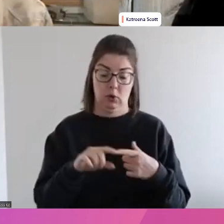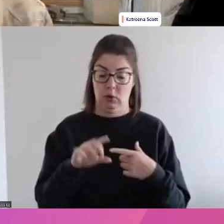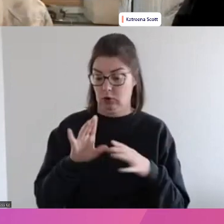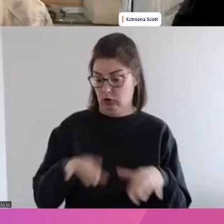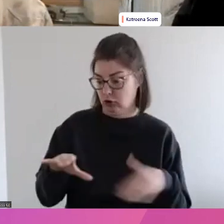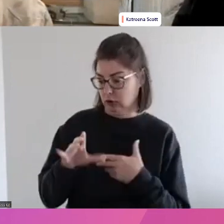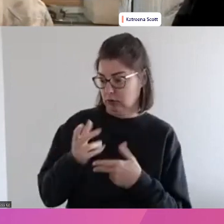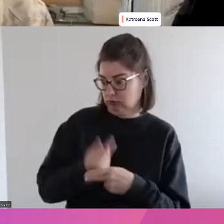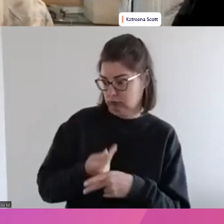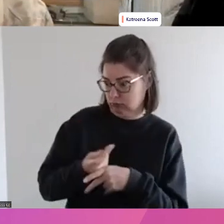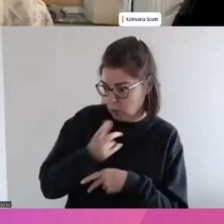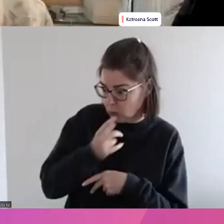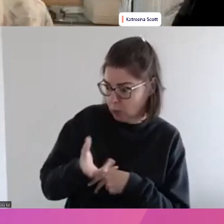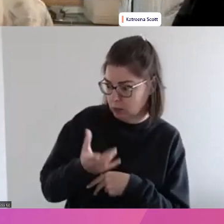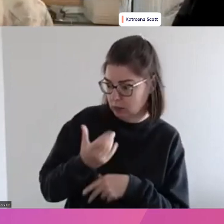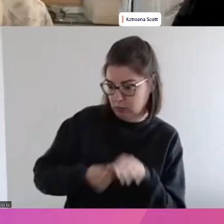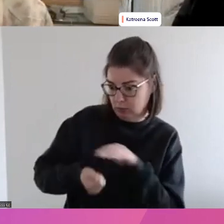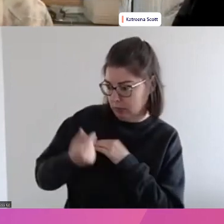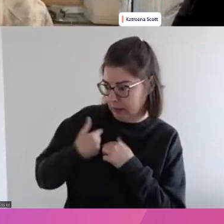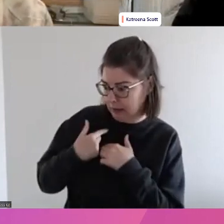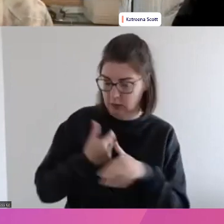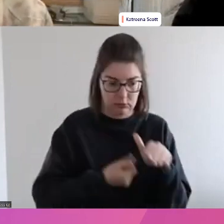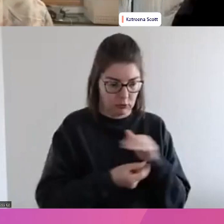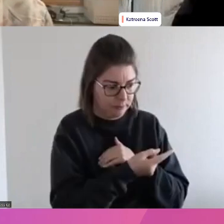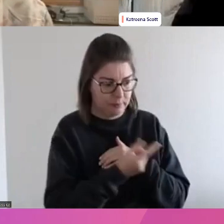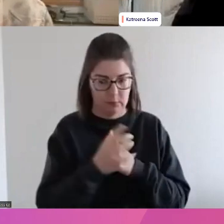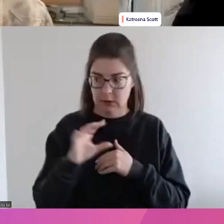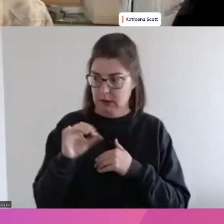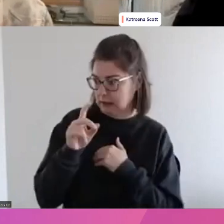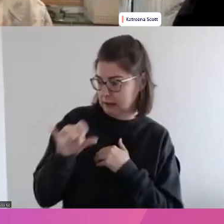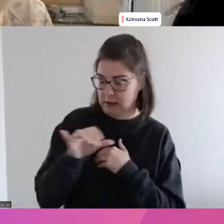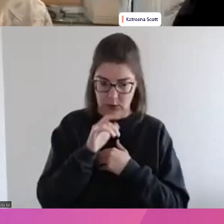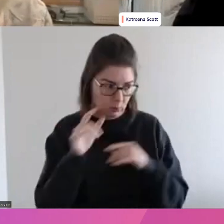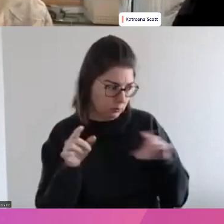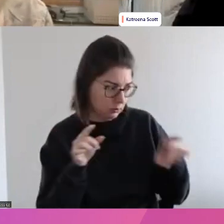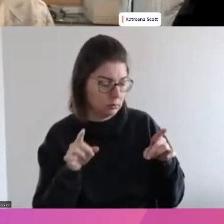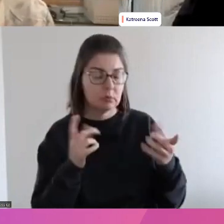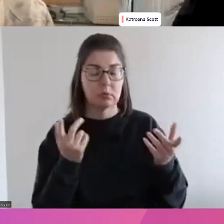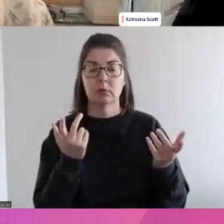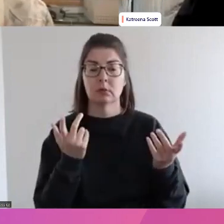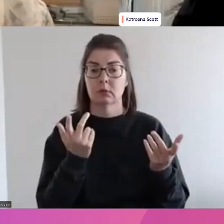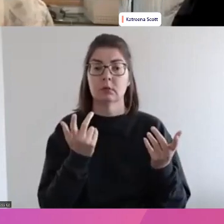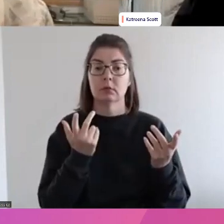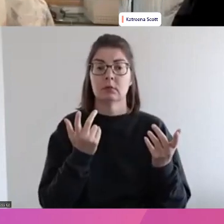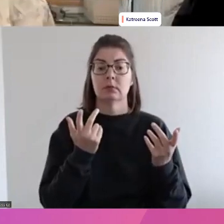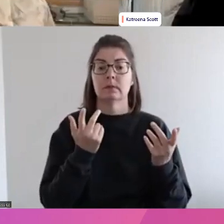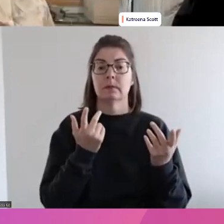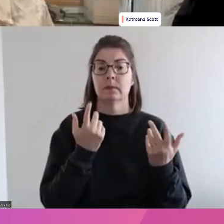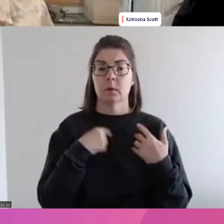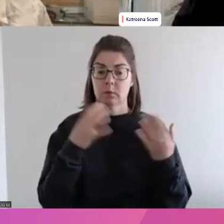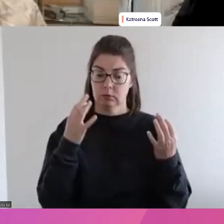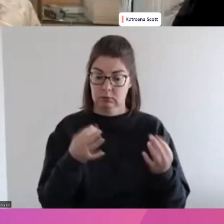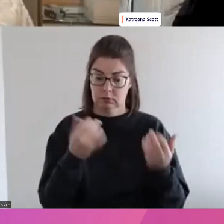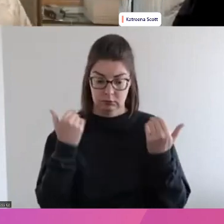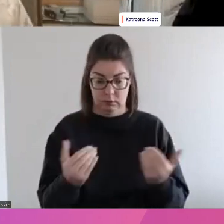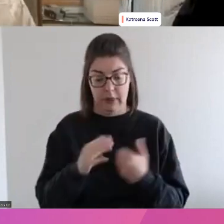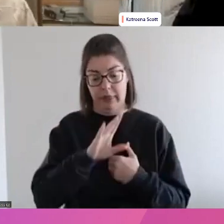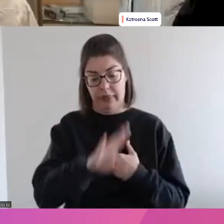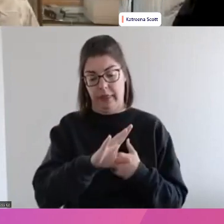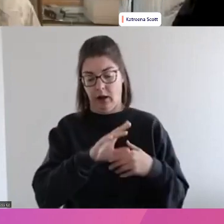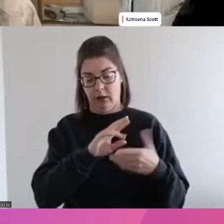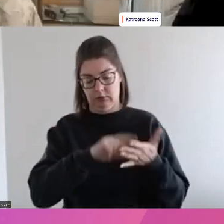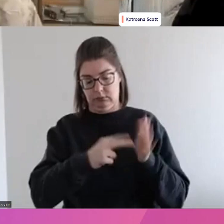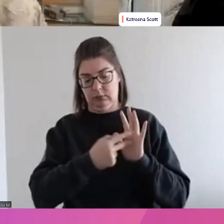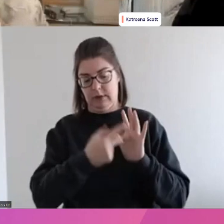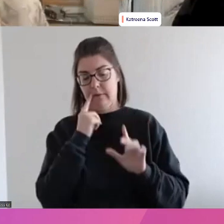si je le quitte, que se passera-t-il avec la garde de mes enfants? Alors, encore une fois, nous